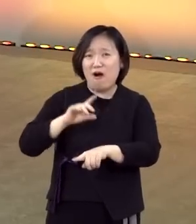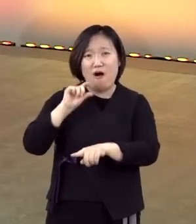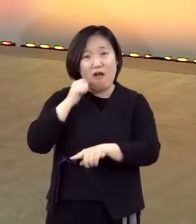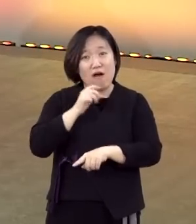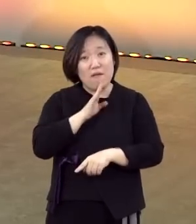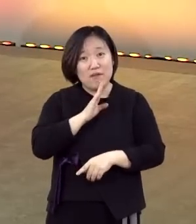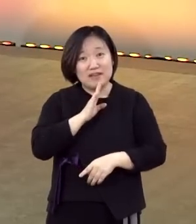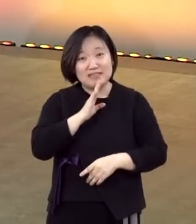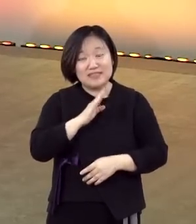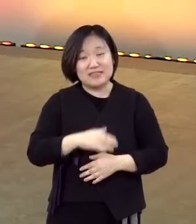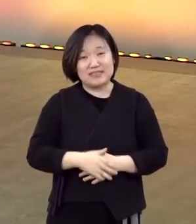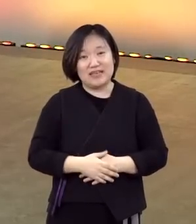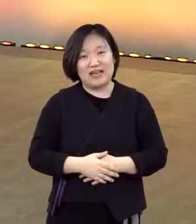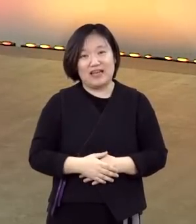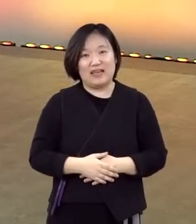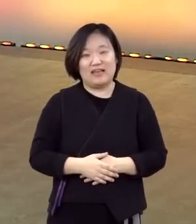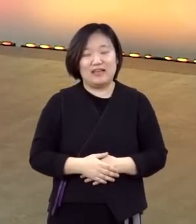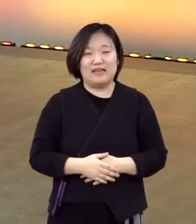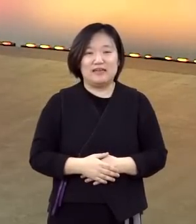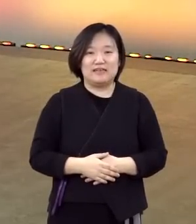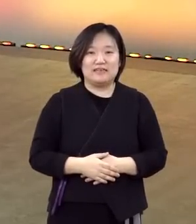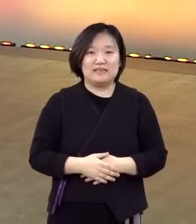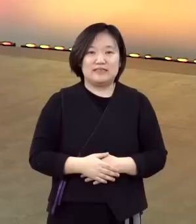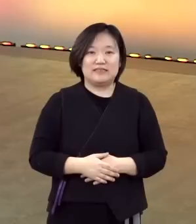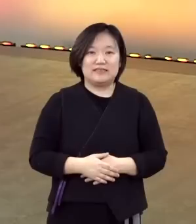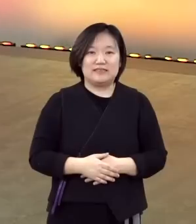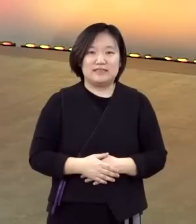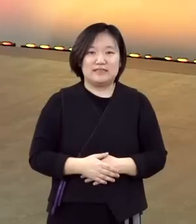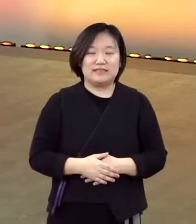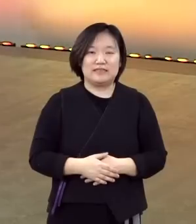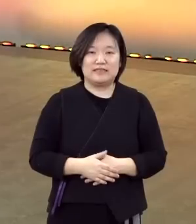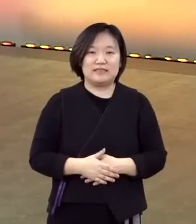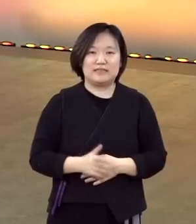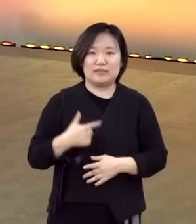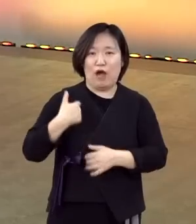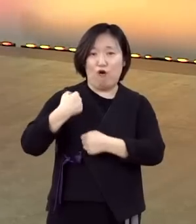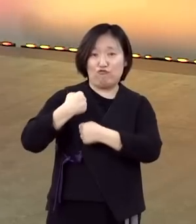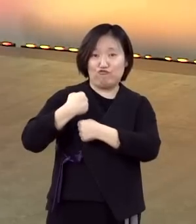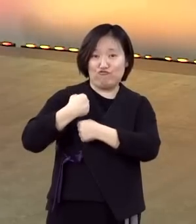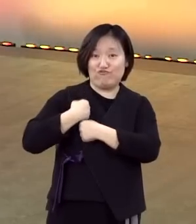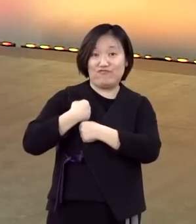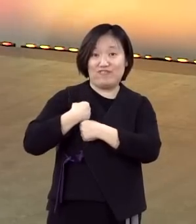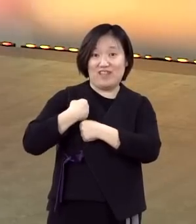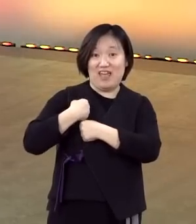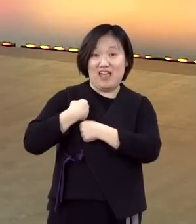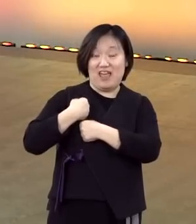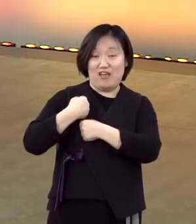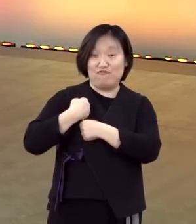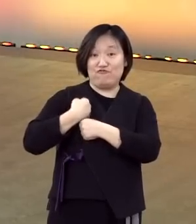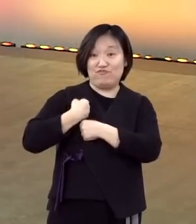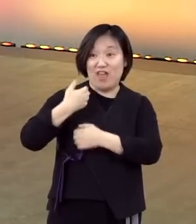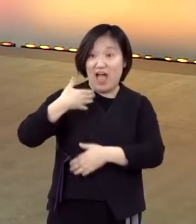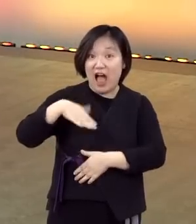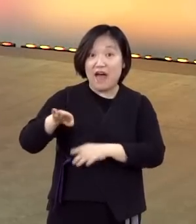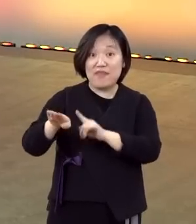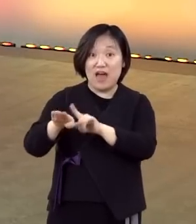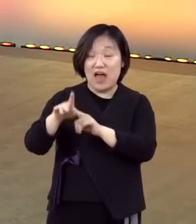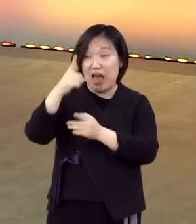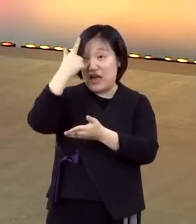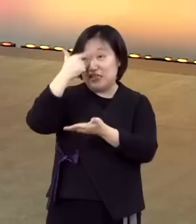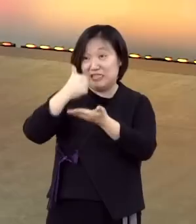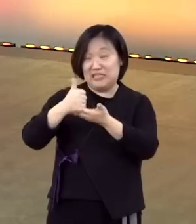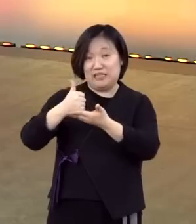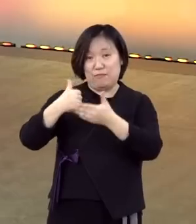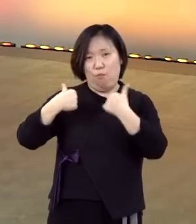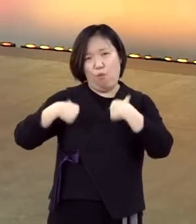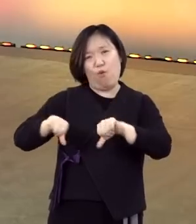은 매우힘들었고, 군대에입대한승려들이 결국세속생활로돌아오는